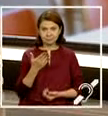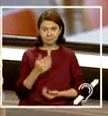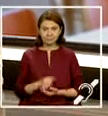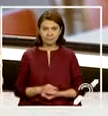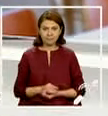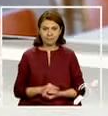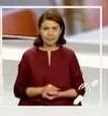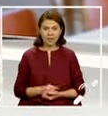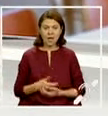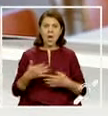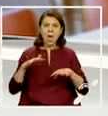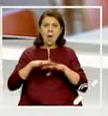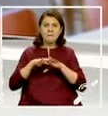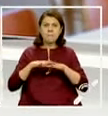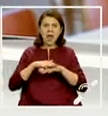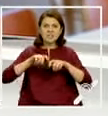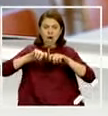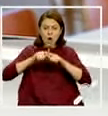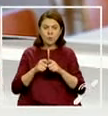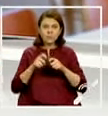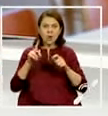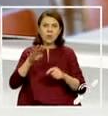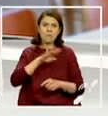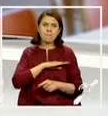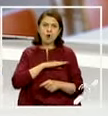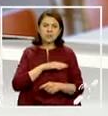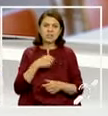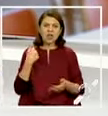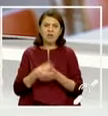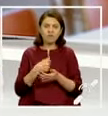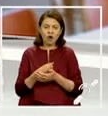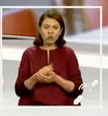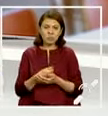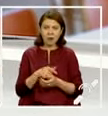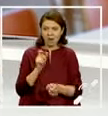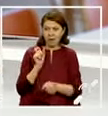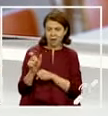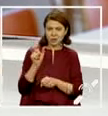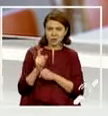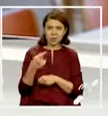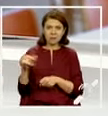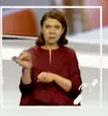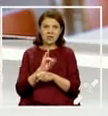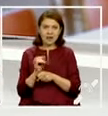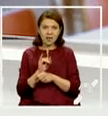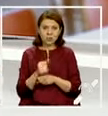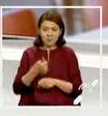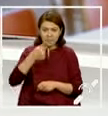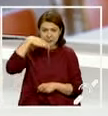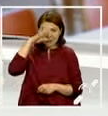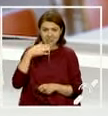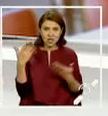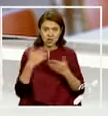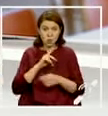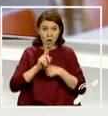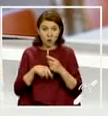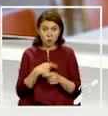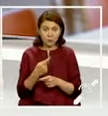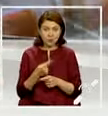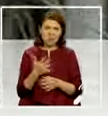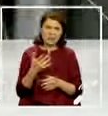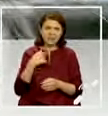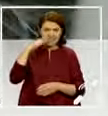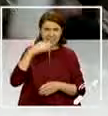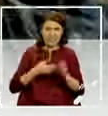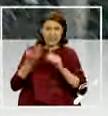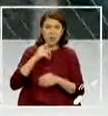Plasa ruptă a unei porți de fotbal a fost motiv de mustrare a directoarei Colegiului Sfântul Sava chiar în prima zi de școală, după ce în urmă cu câteva